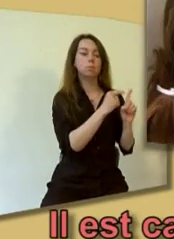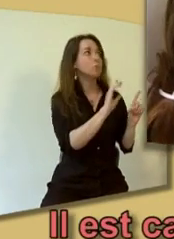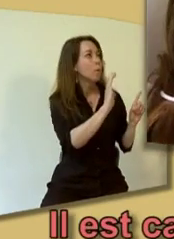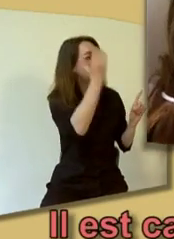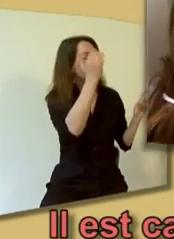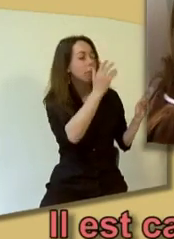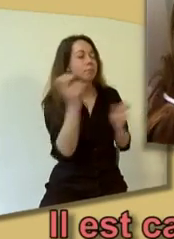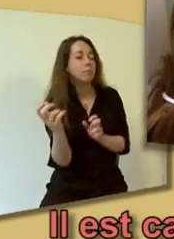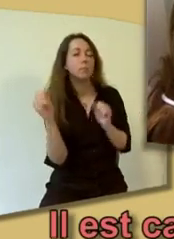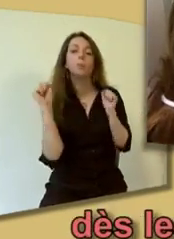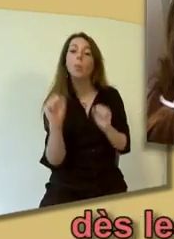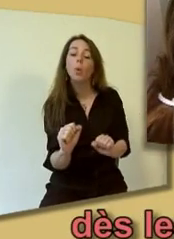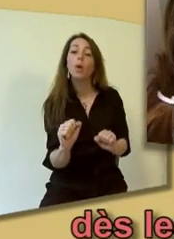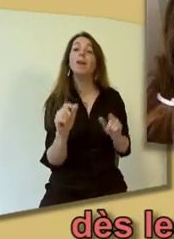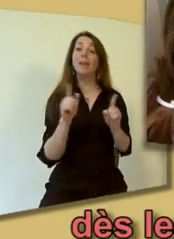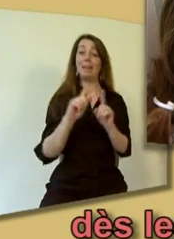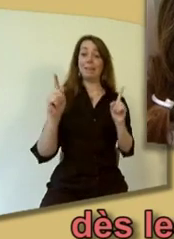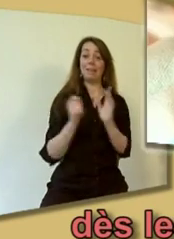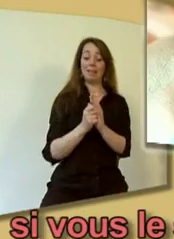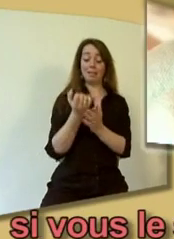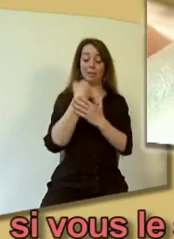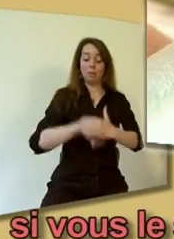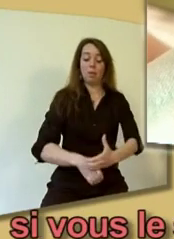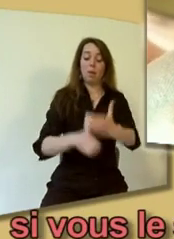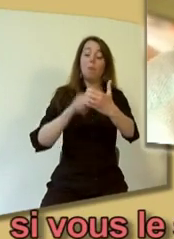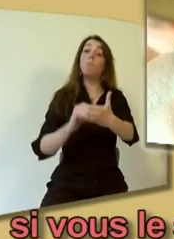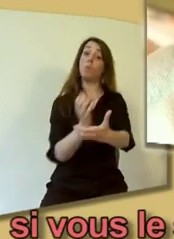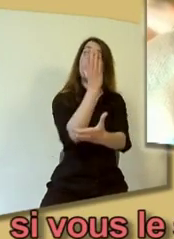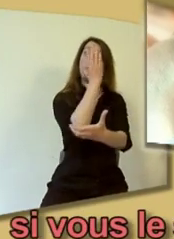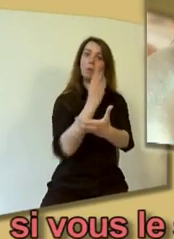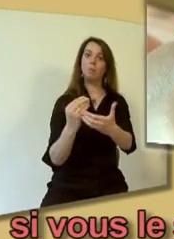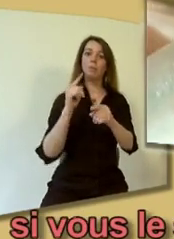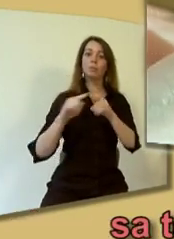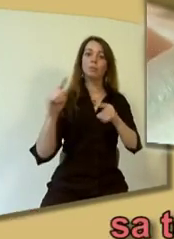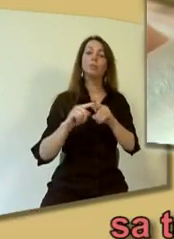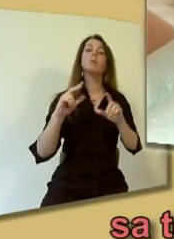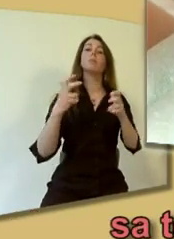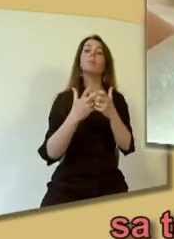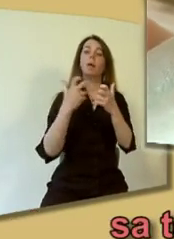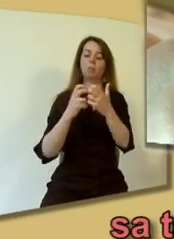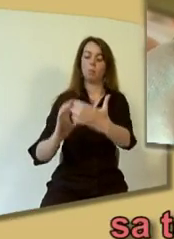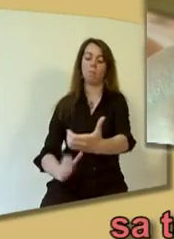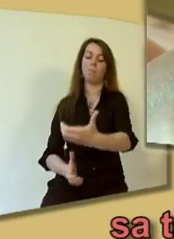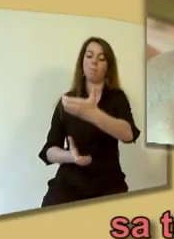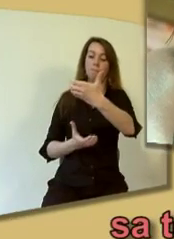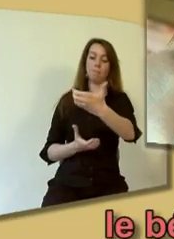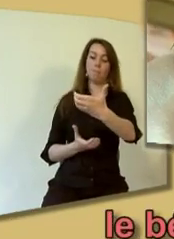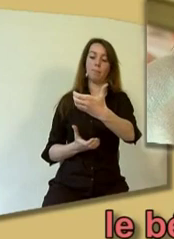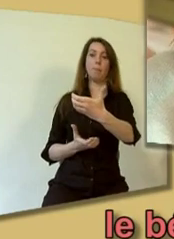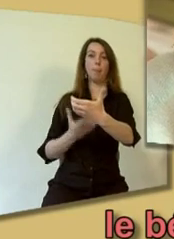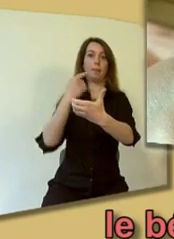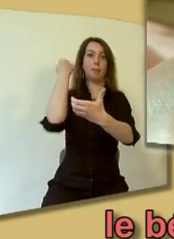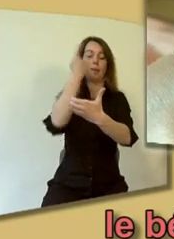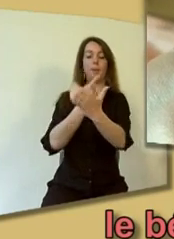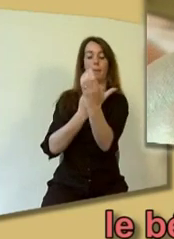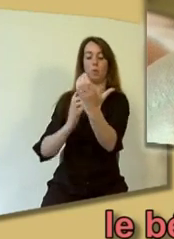est capable d'imitation dès les premiers jours. Si vous le soutenez face à vous, vous soutenez sa tête et